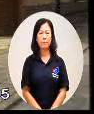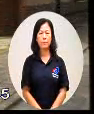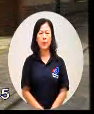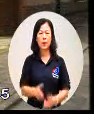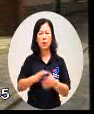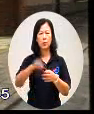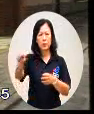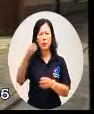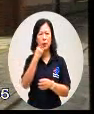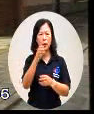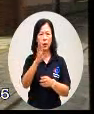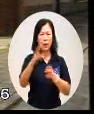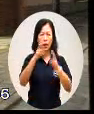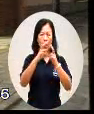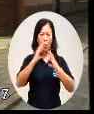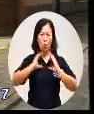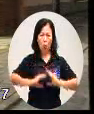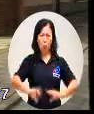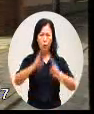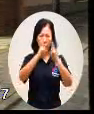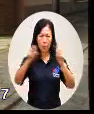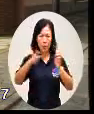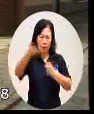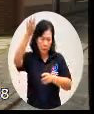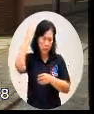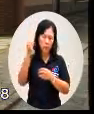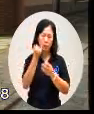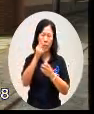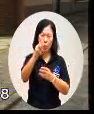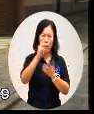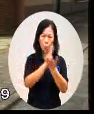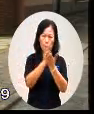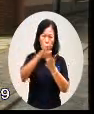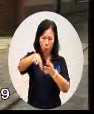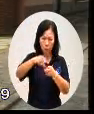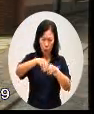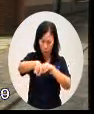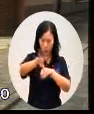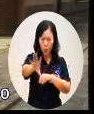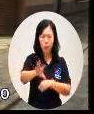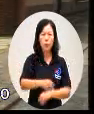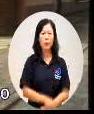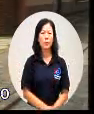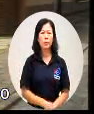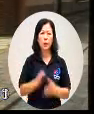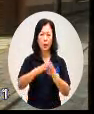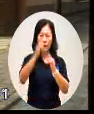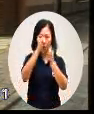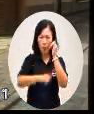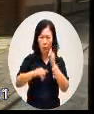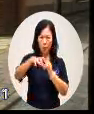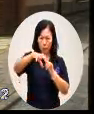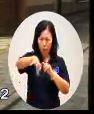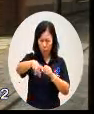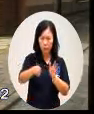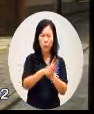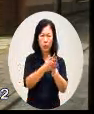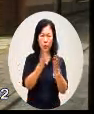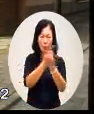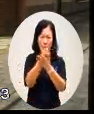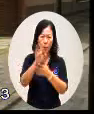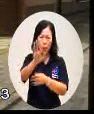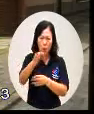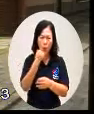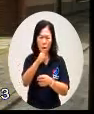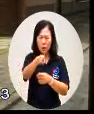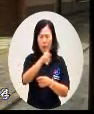安尼好，孔庙以前左营图书分馆，我们那个局长史局长在这样，有的你可能那时代